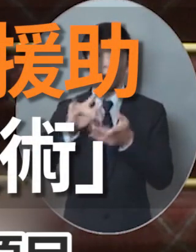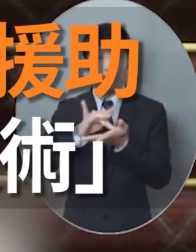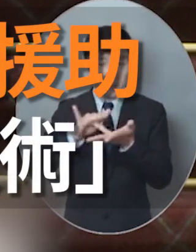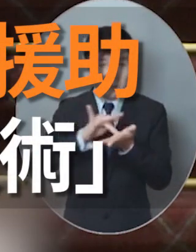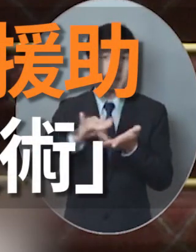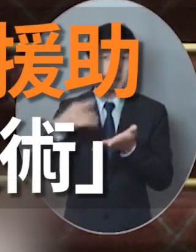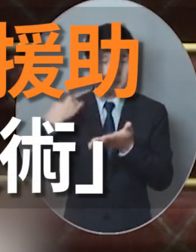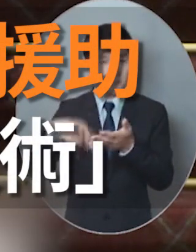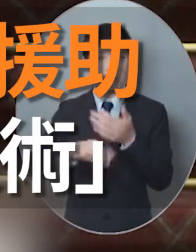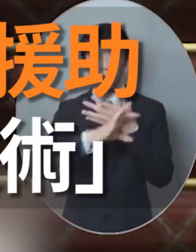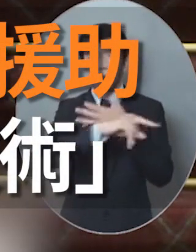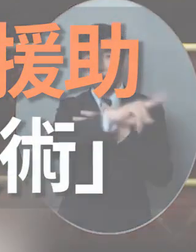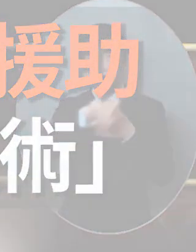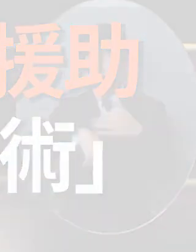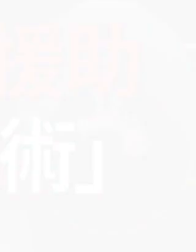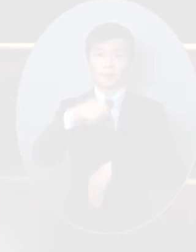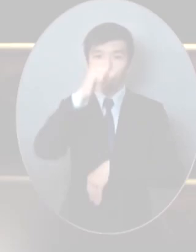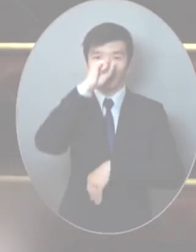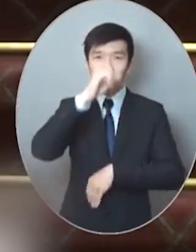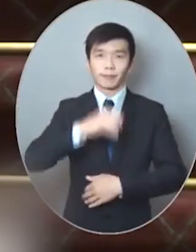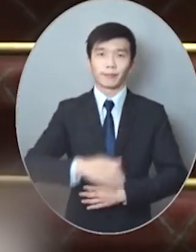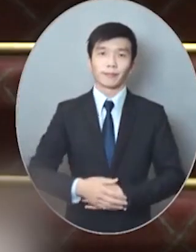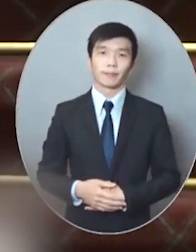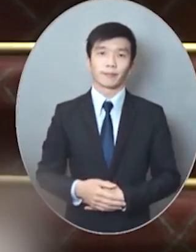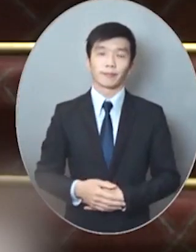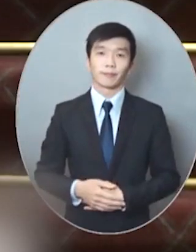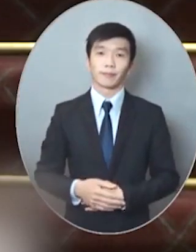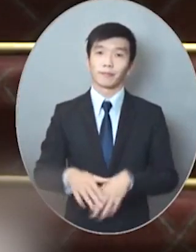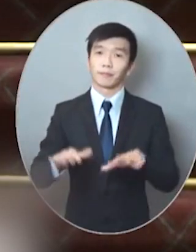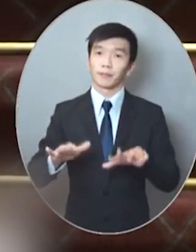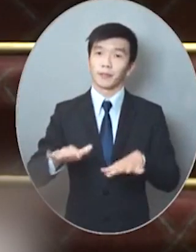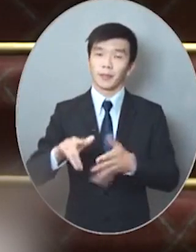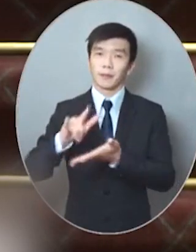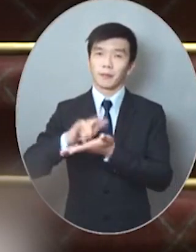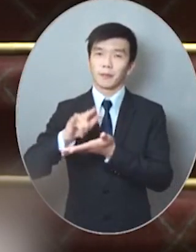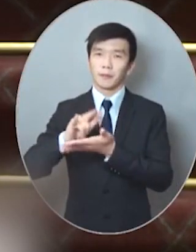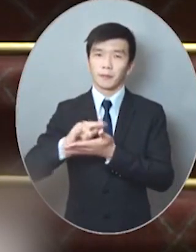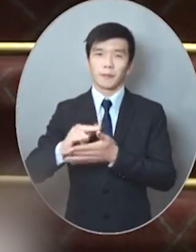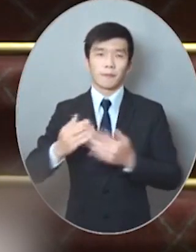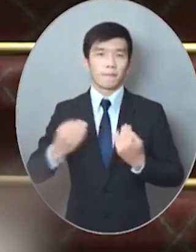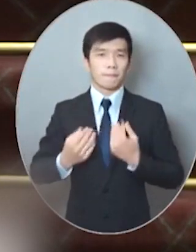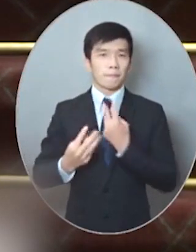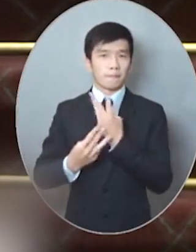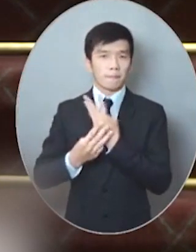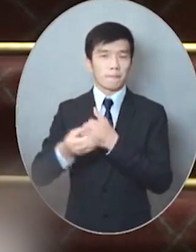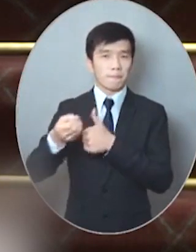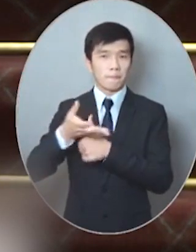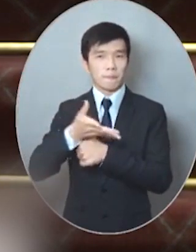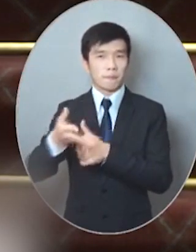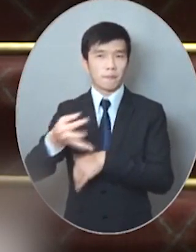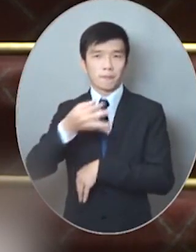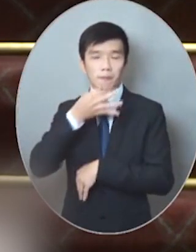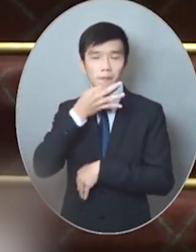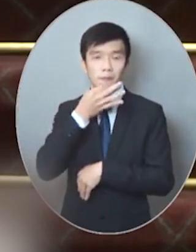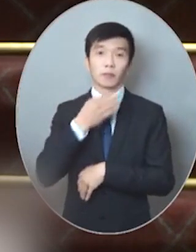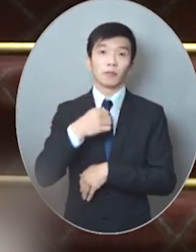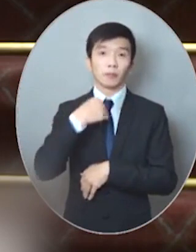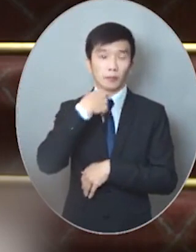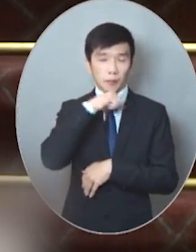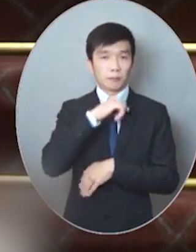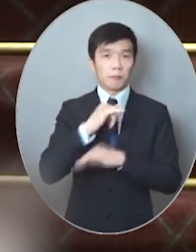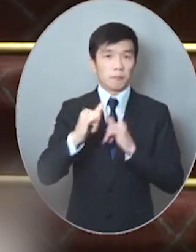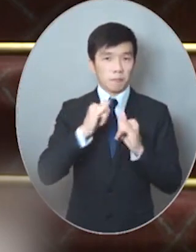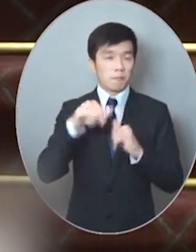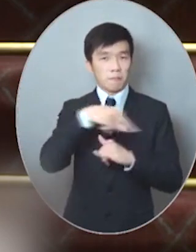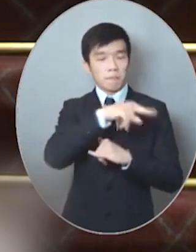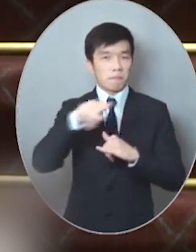目对国际社会提供协助。面对武汉肺炎的威胁，在全体国人的努力之下，国内的疫